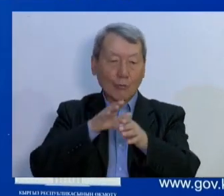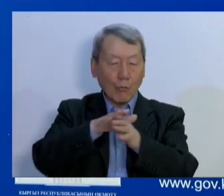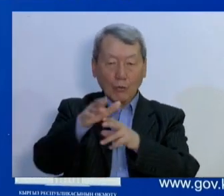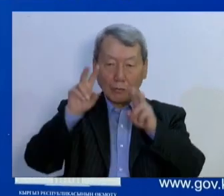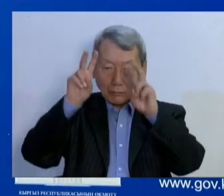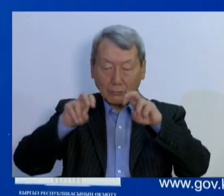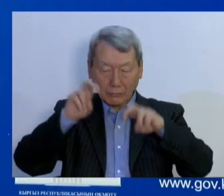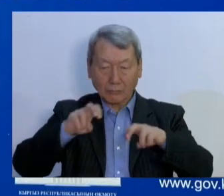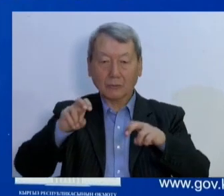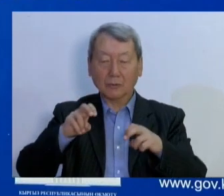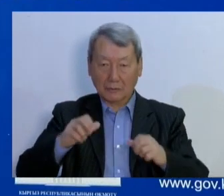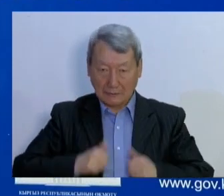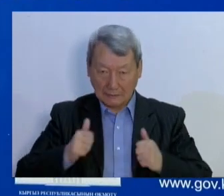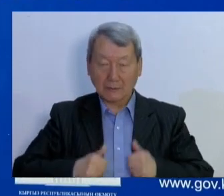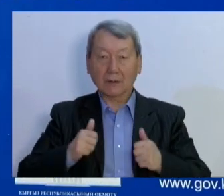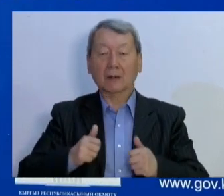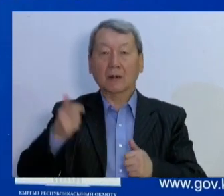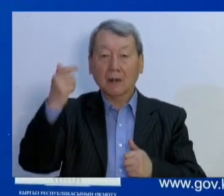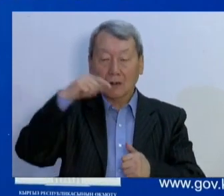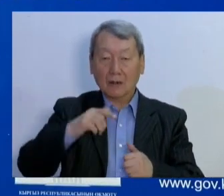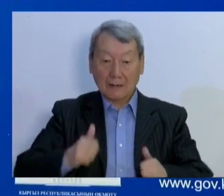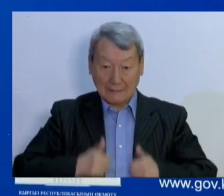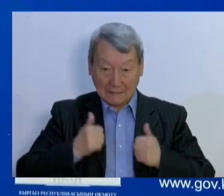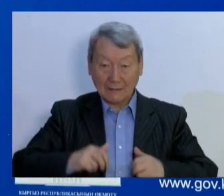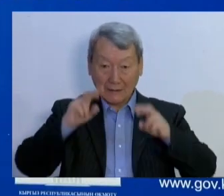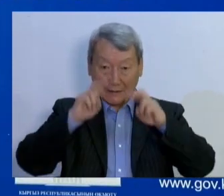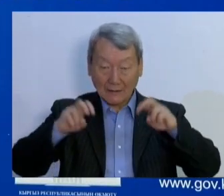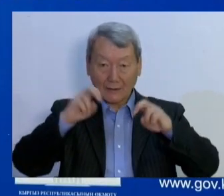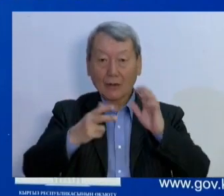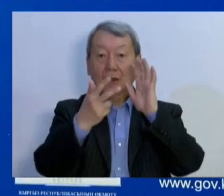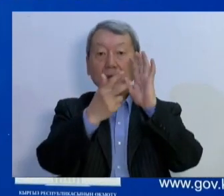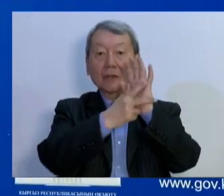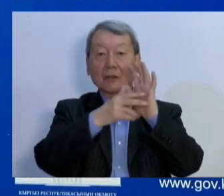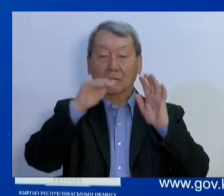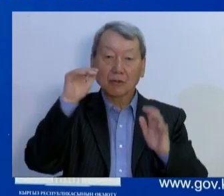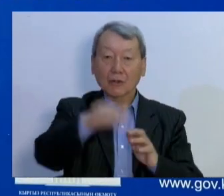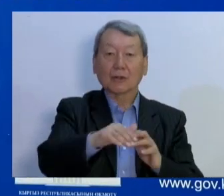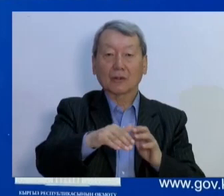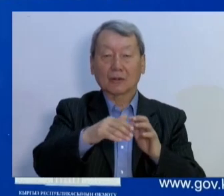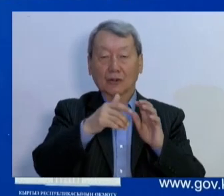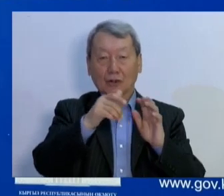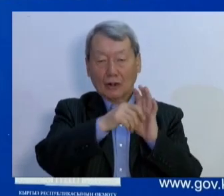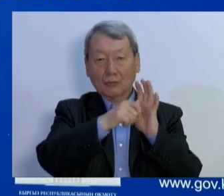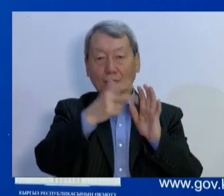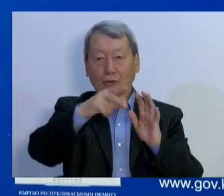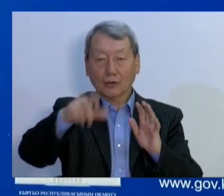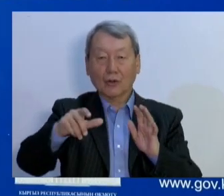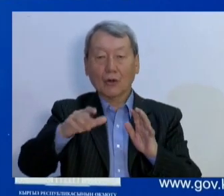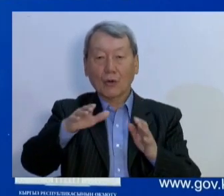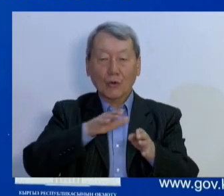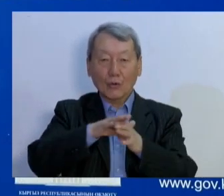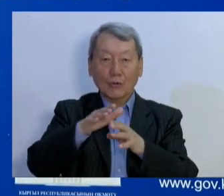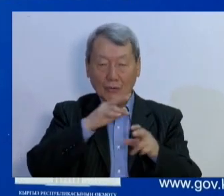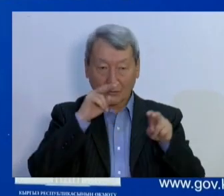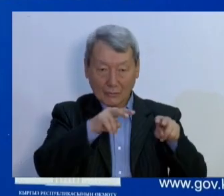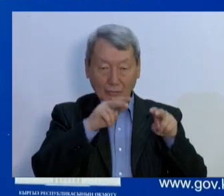көзөмөлгө алганга аракет жасалган. Ошол аракеттин аркасынан 8367 адам толугу менен